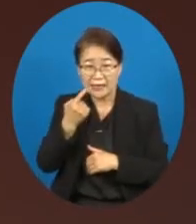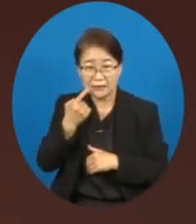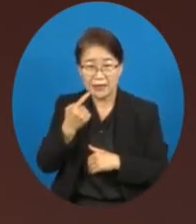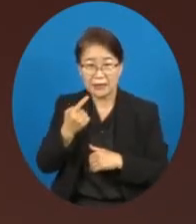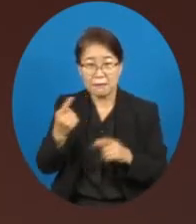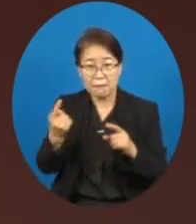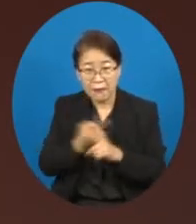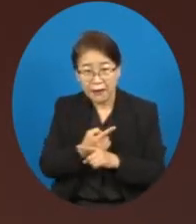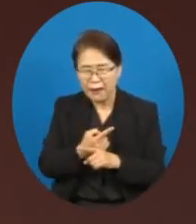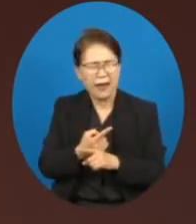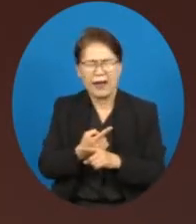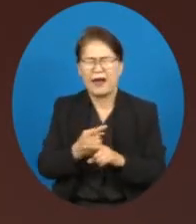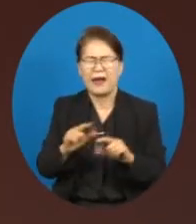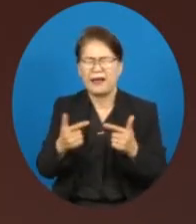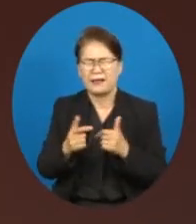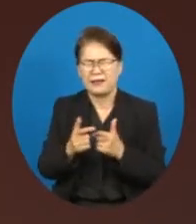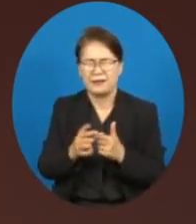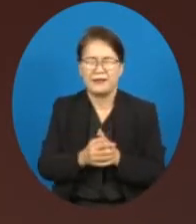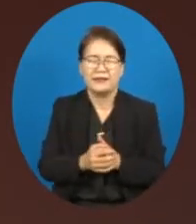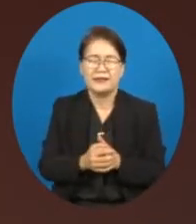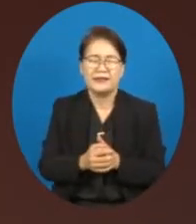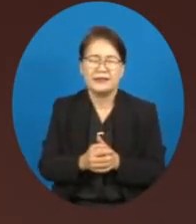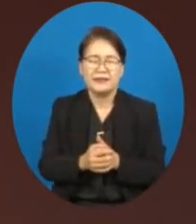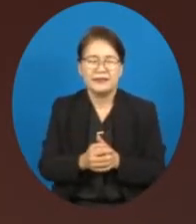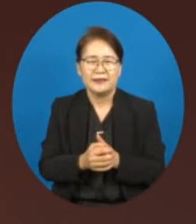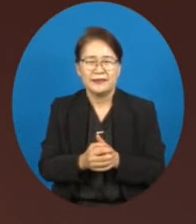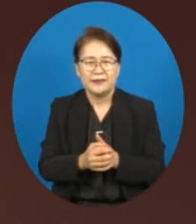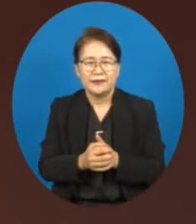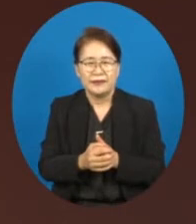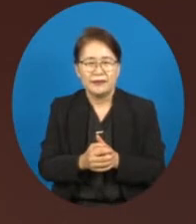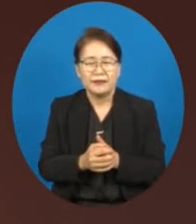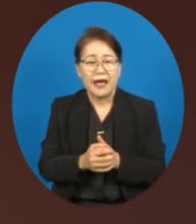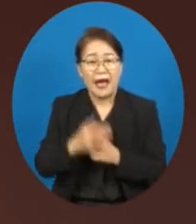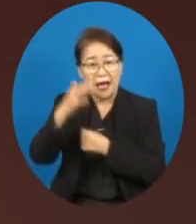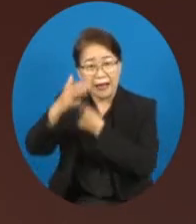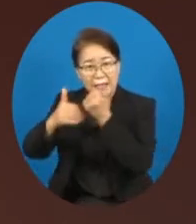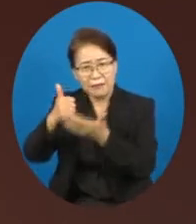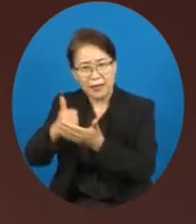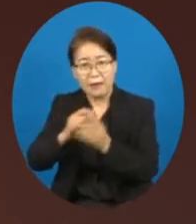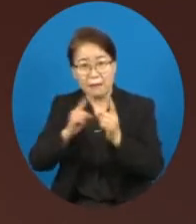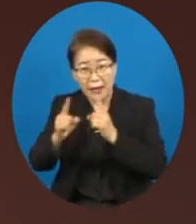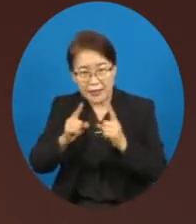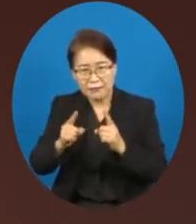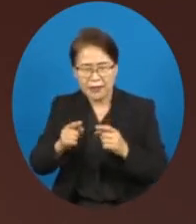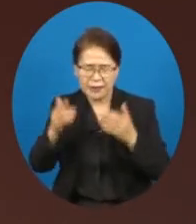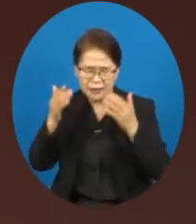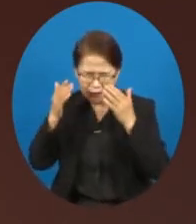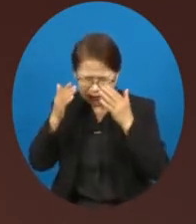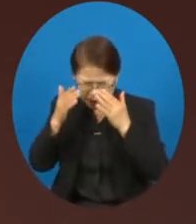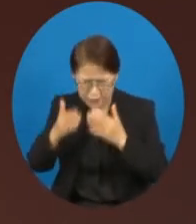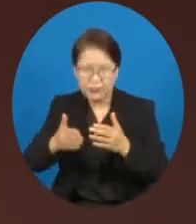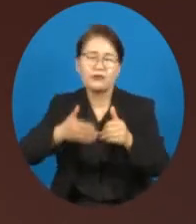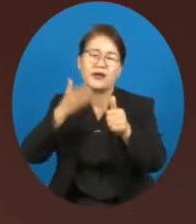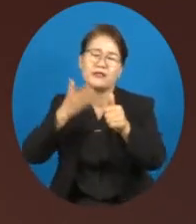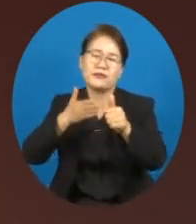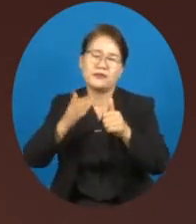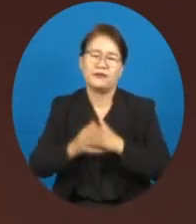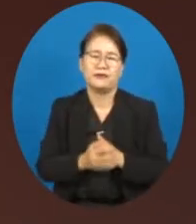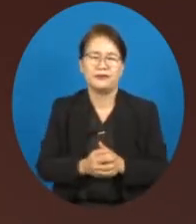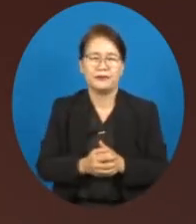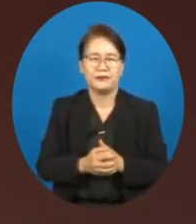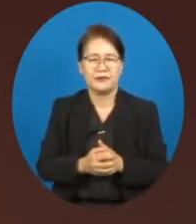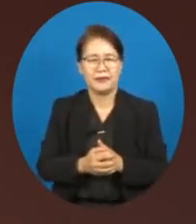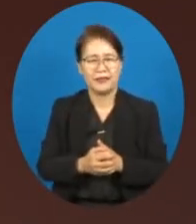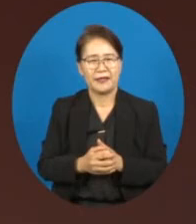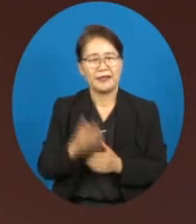예배가 되겠습니까? 현상은 변하는 거예요. 하나님의 말씀에 집중하셔야 돼요. 제가 그렇게